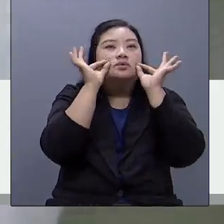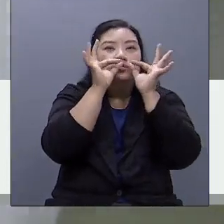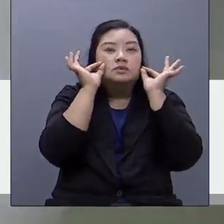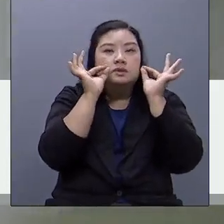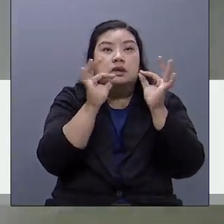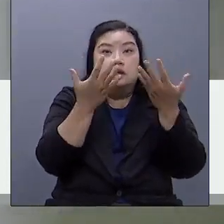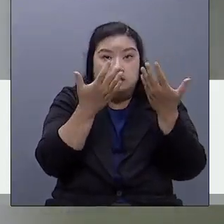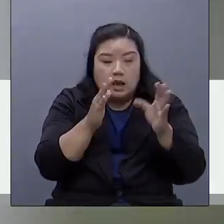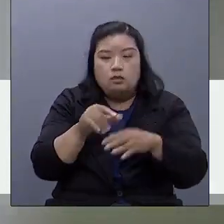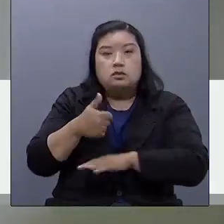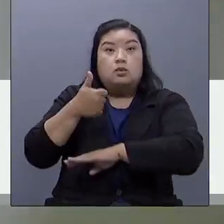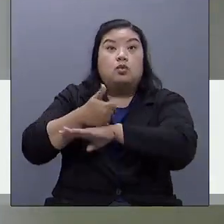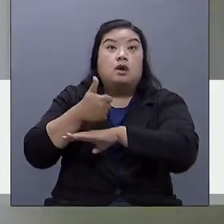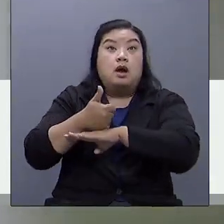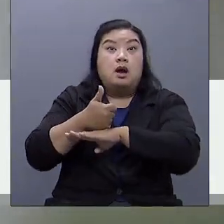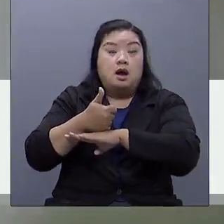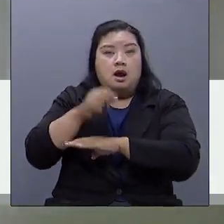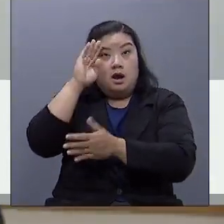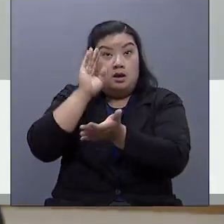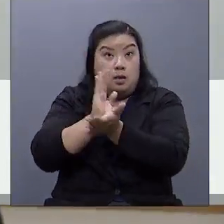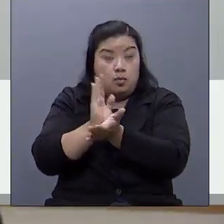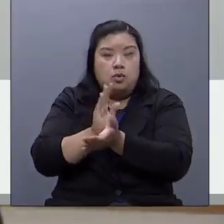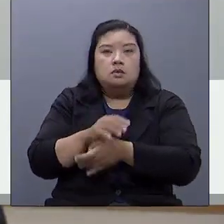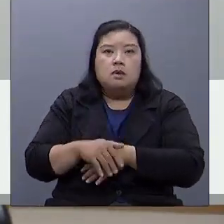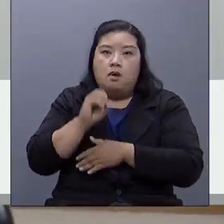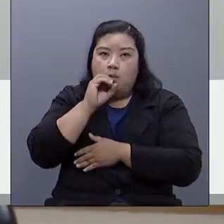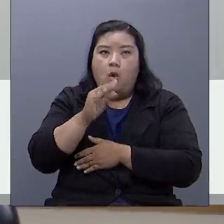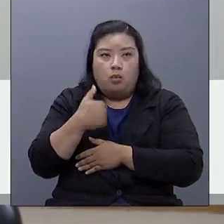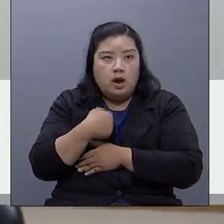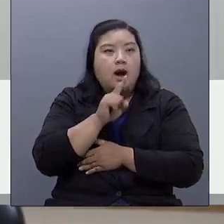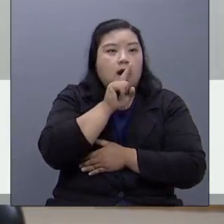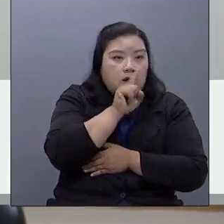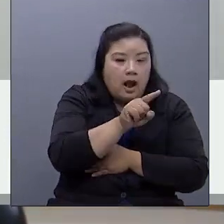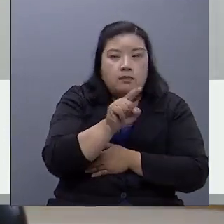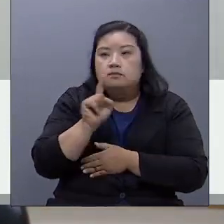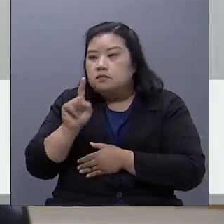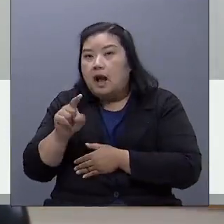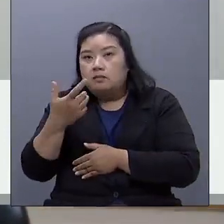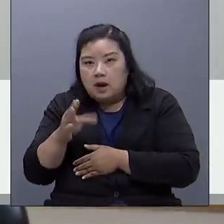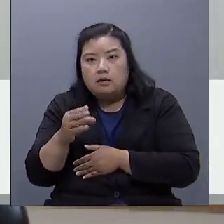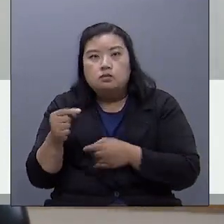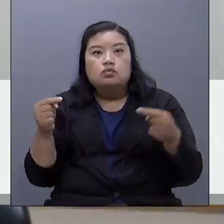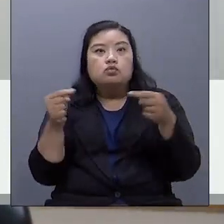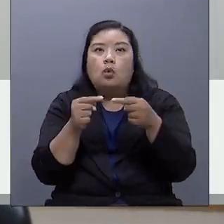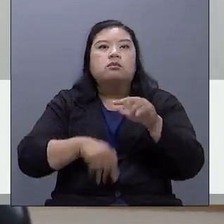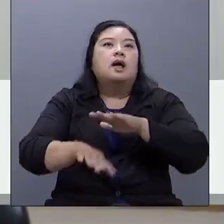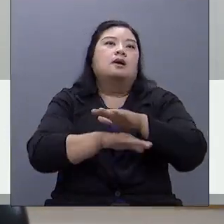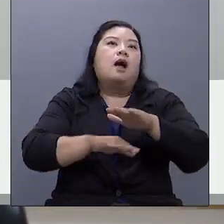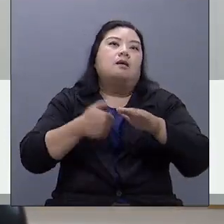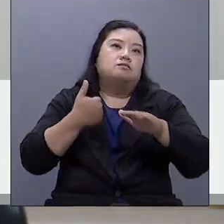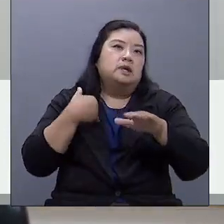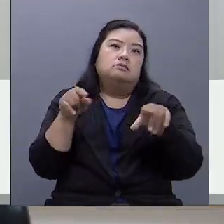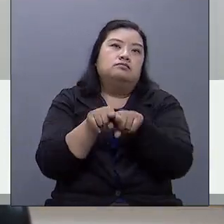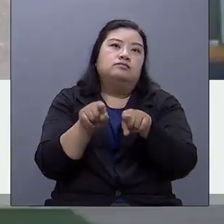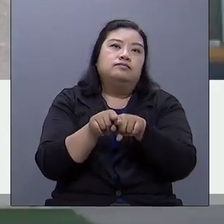มนตรีเทศน์ขันธ์ผู้บังคับการกองปราบปรามเปิดเผยผลการสอบทั้ง 2คนว่าให้การสอดคล้องกับพยานหลักฐานที่ตำรวจมี